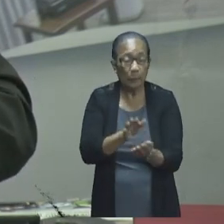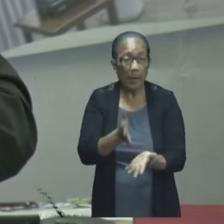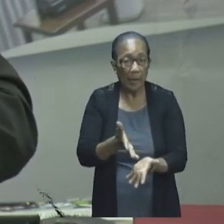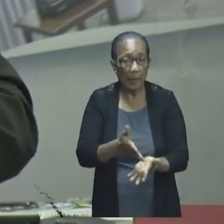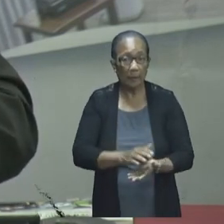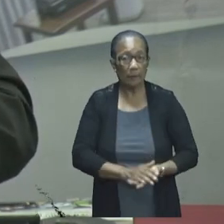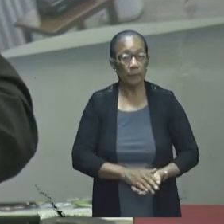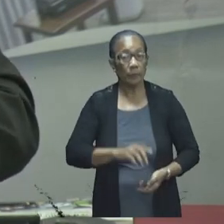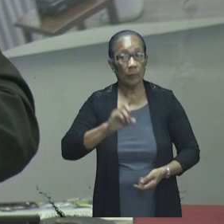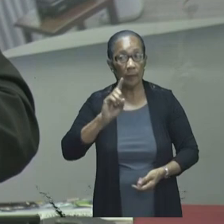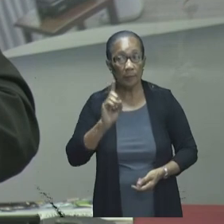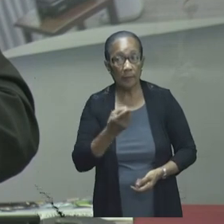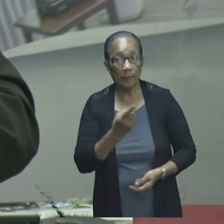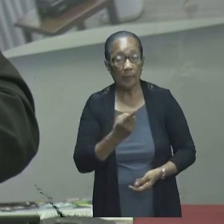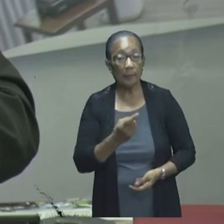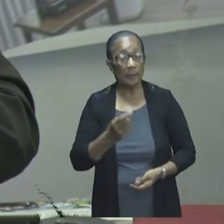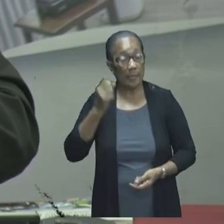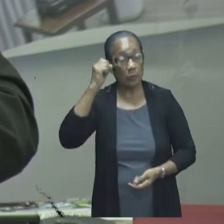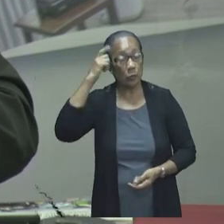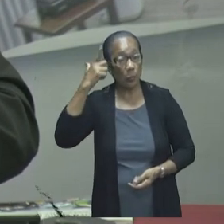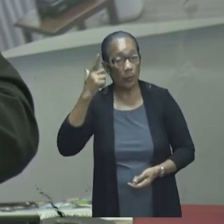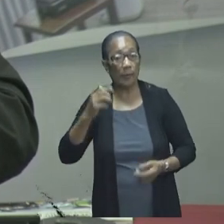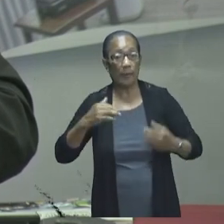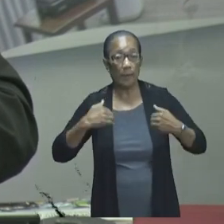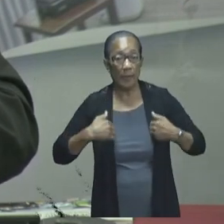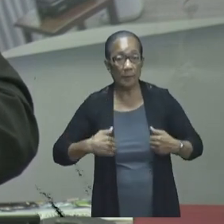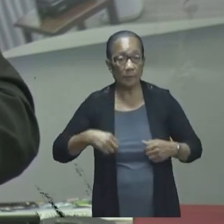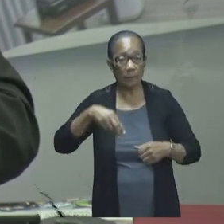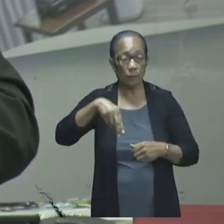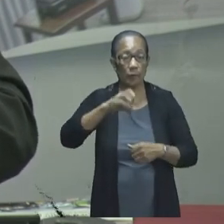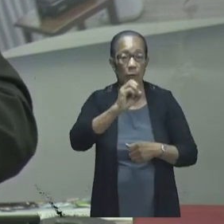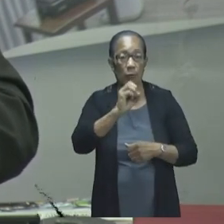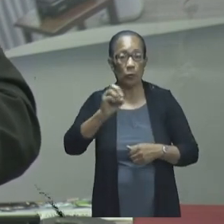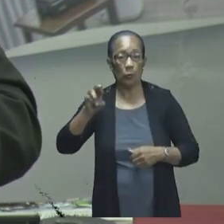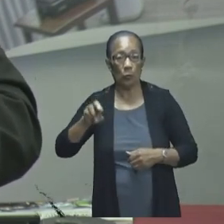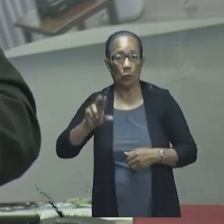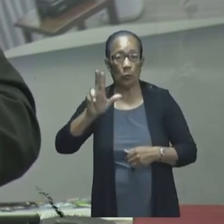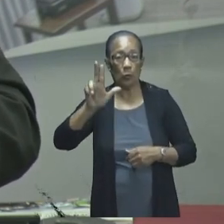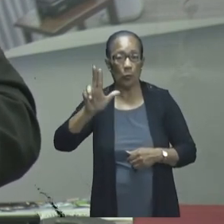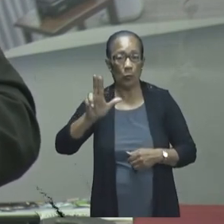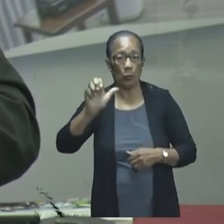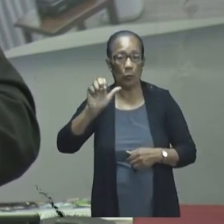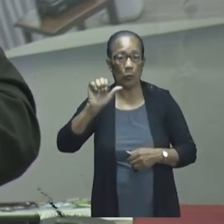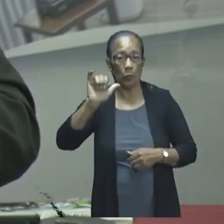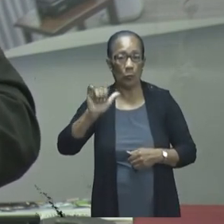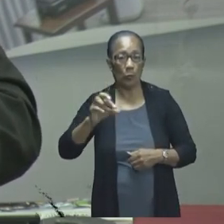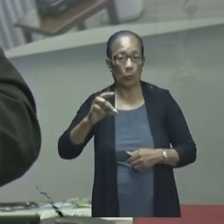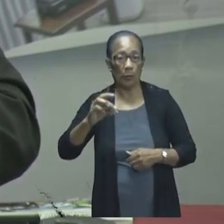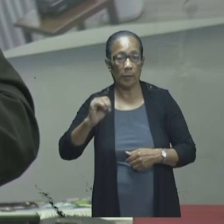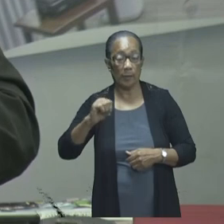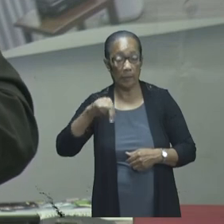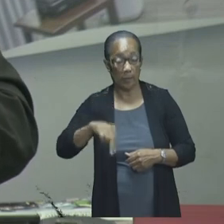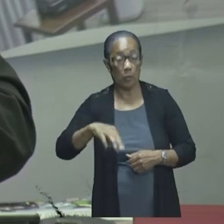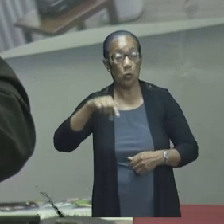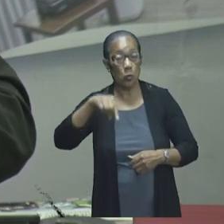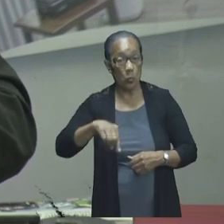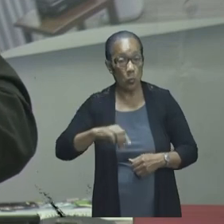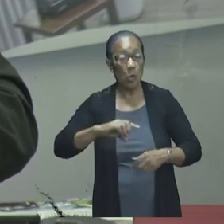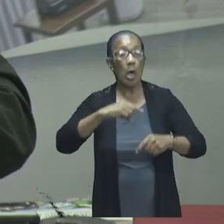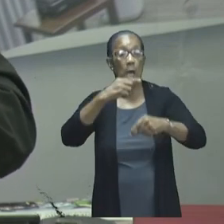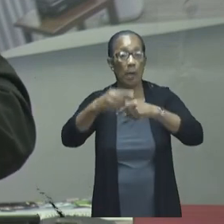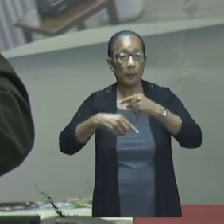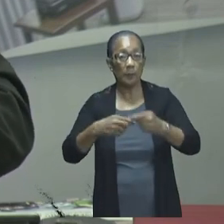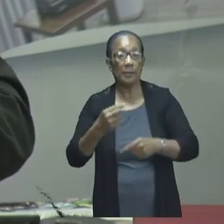de deskundigen van noorwegen noorwegen geven model daar ontwikkelen waarmee ze niet 700